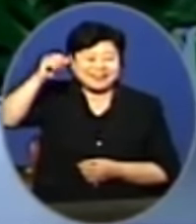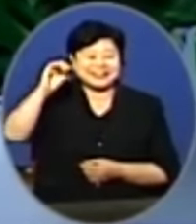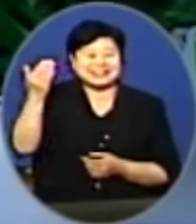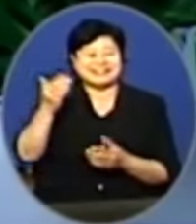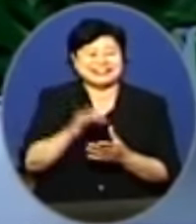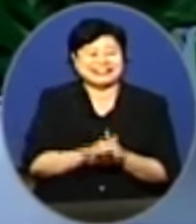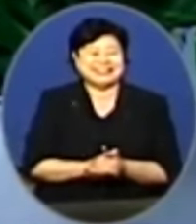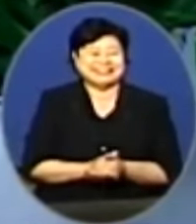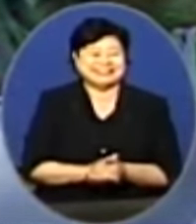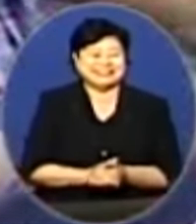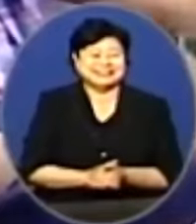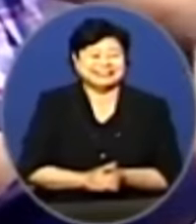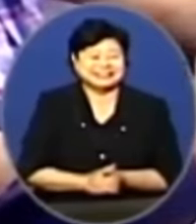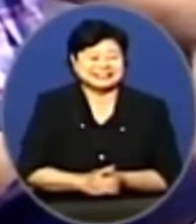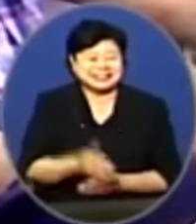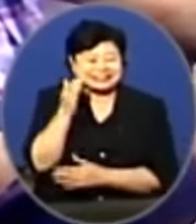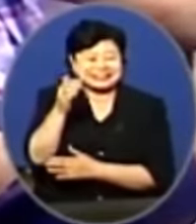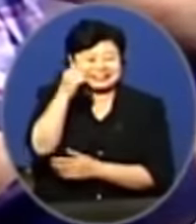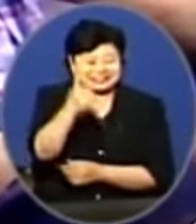버렸어요.